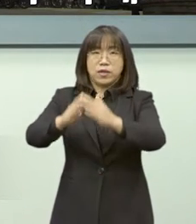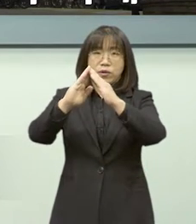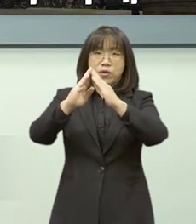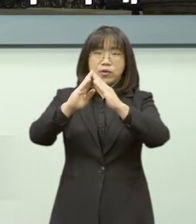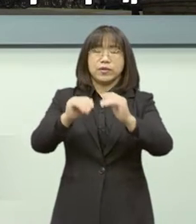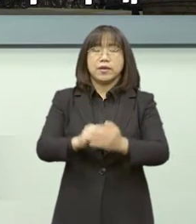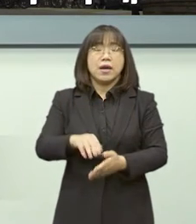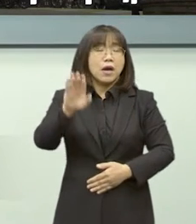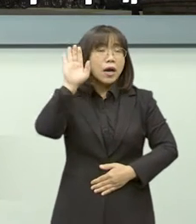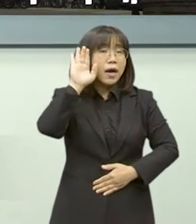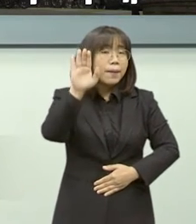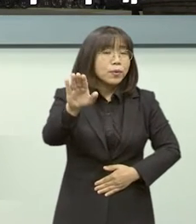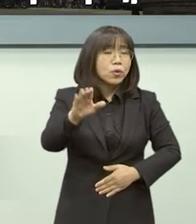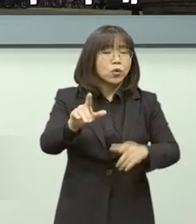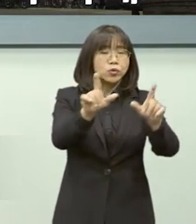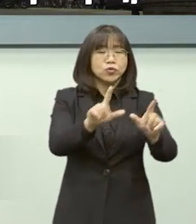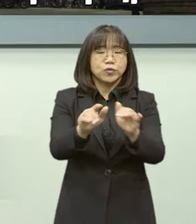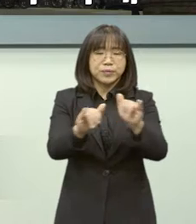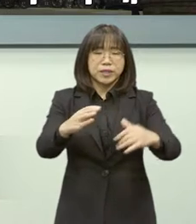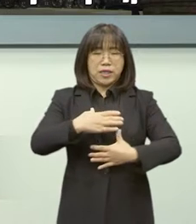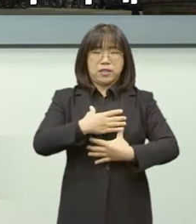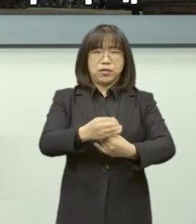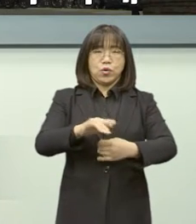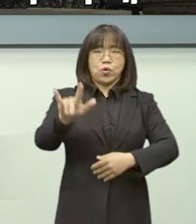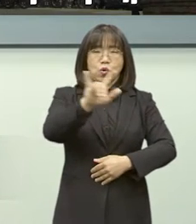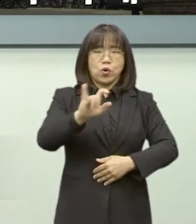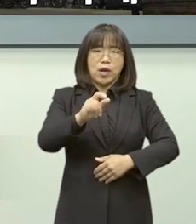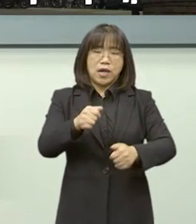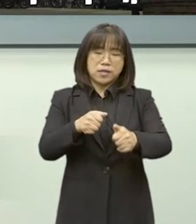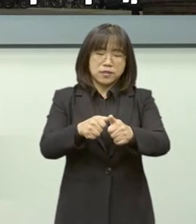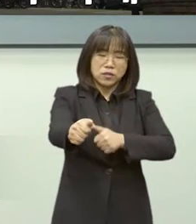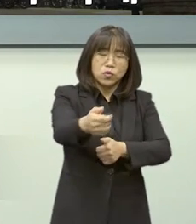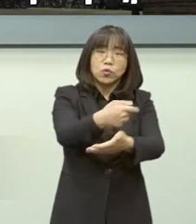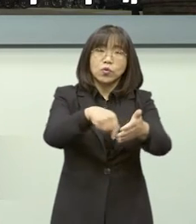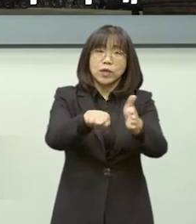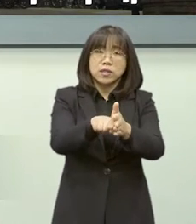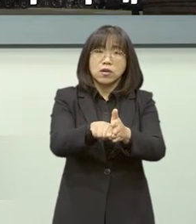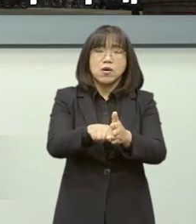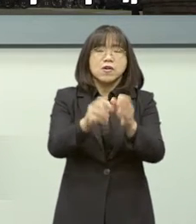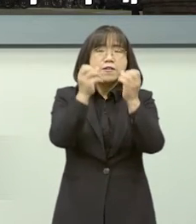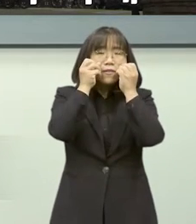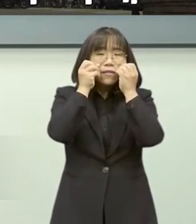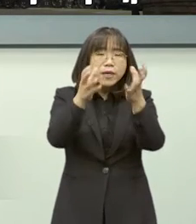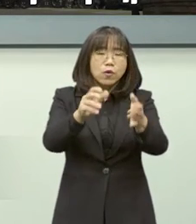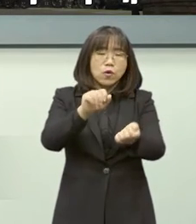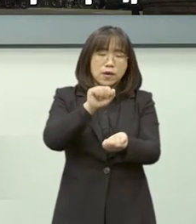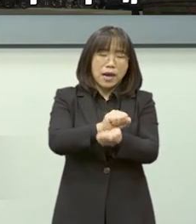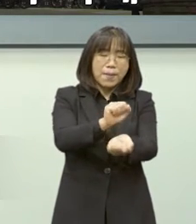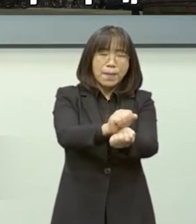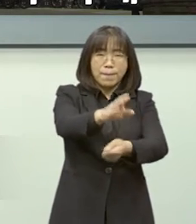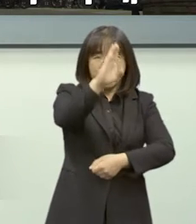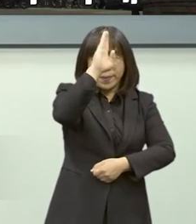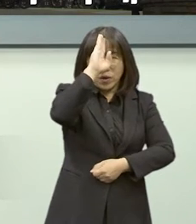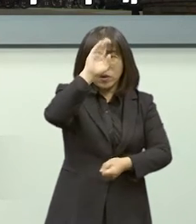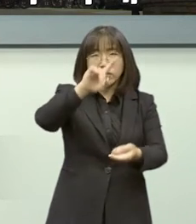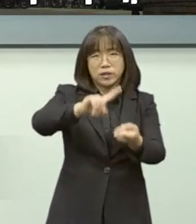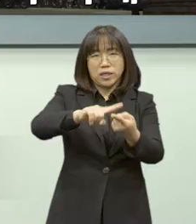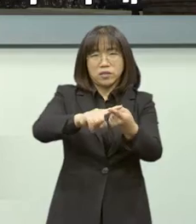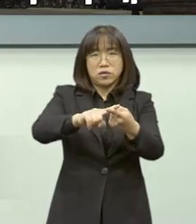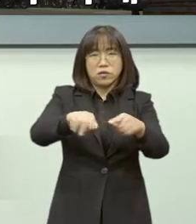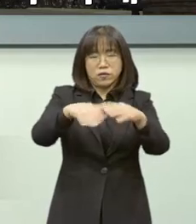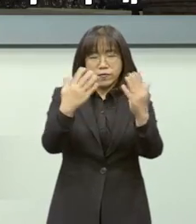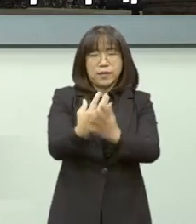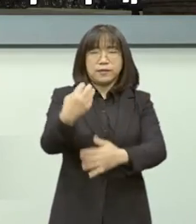감염병 대응 전담팀 은 앞으로 주민 안전과 코론 알고 극복을 위해 신종 감염병 대응과 역학조사 업무를